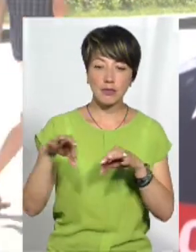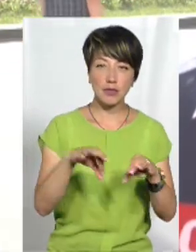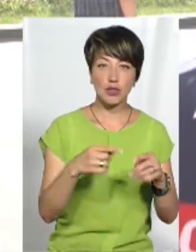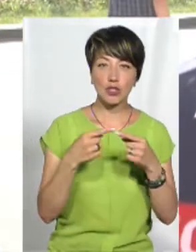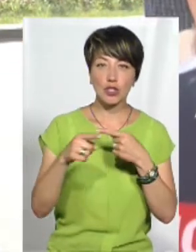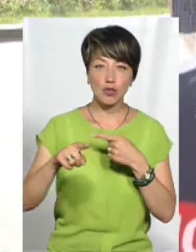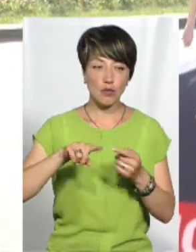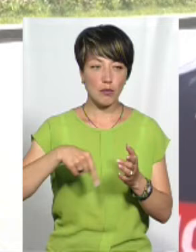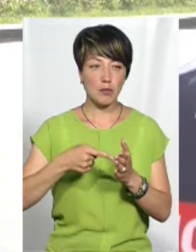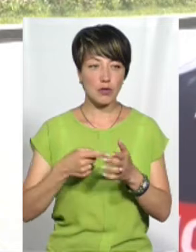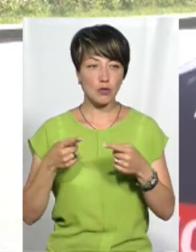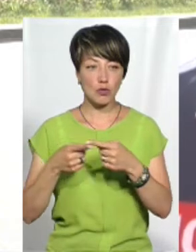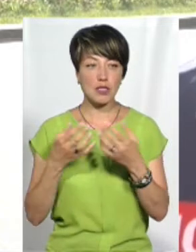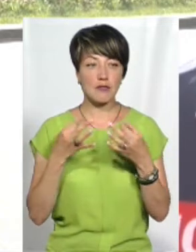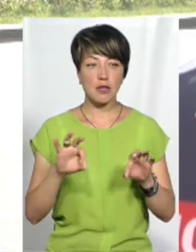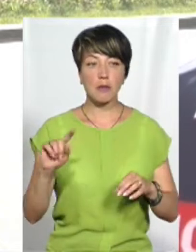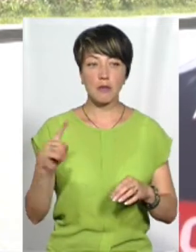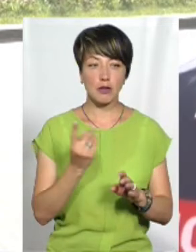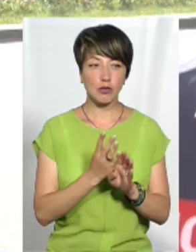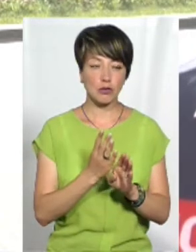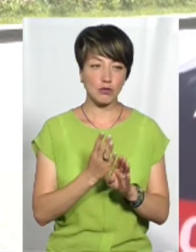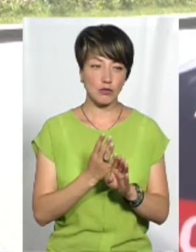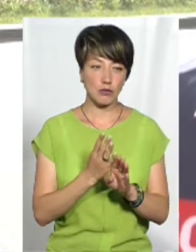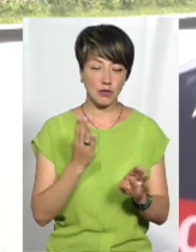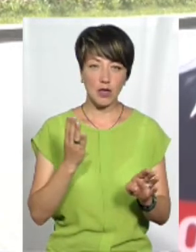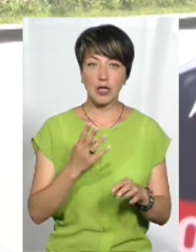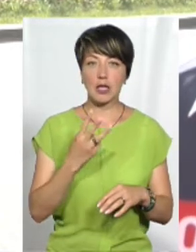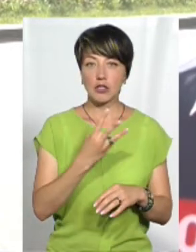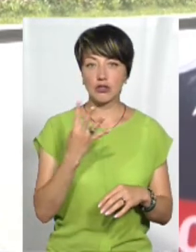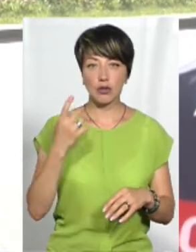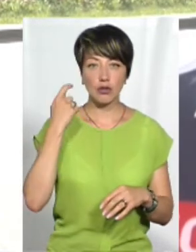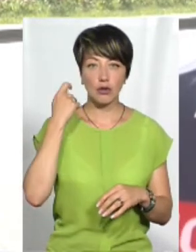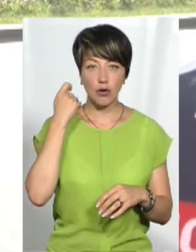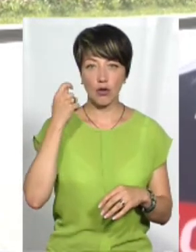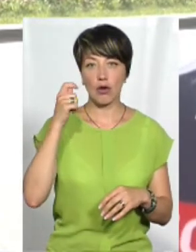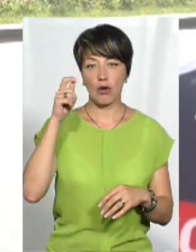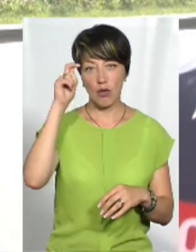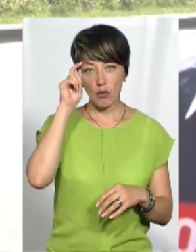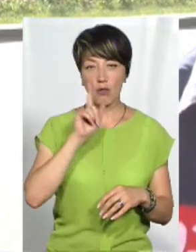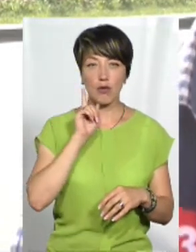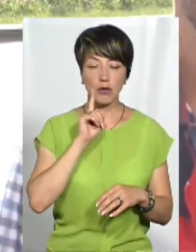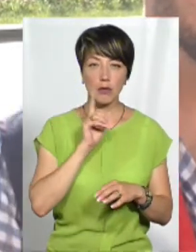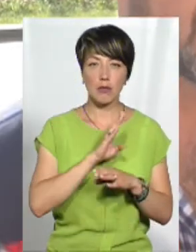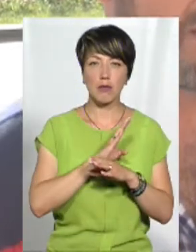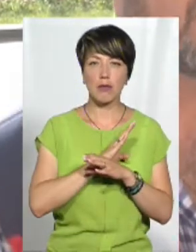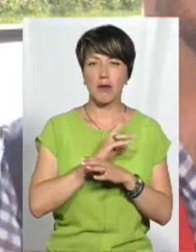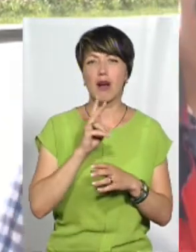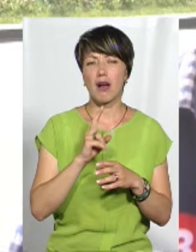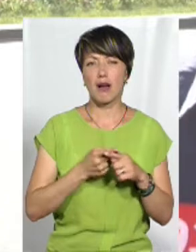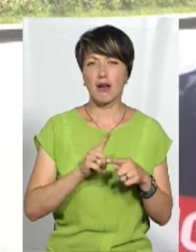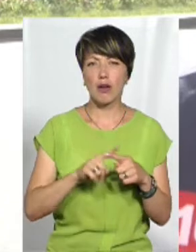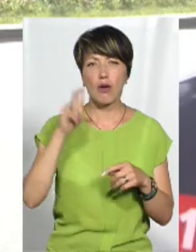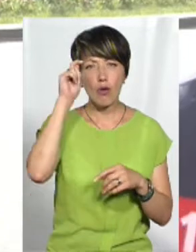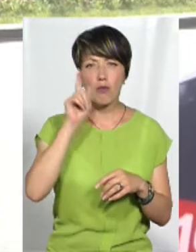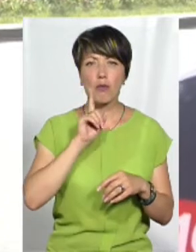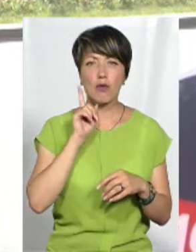кінця міста, яка звільнилася перша, щоб надати допомогу. 3-4 роки молодий хлопець, який помер. І лишилась маленька дитина. Він